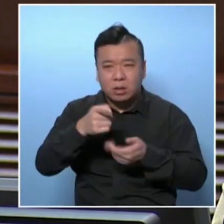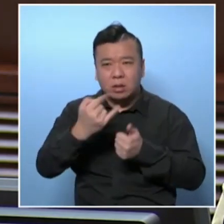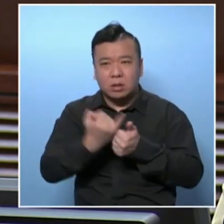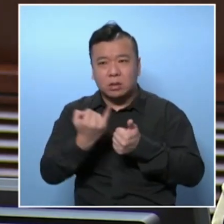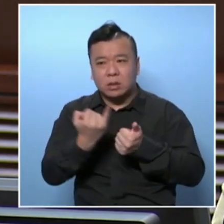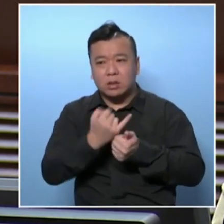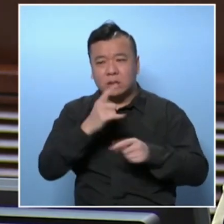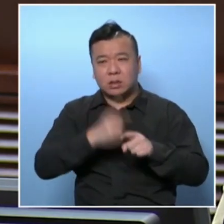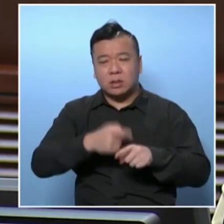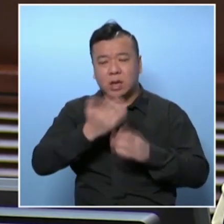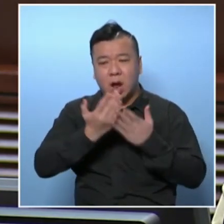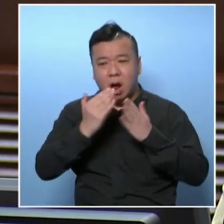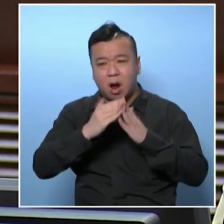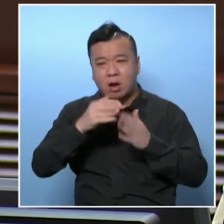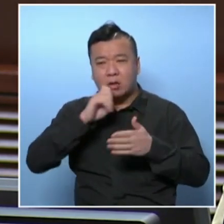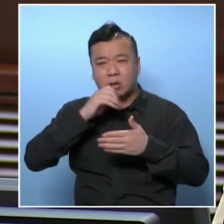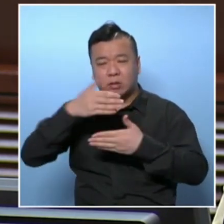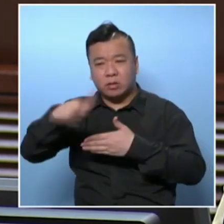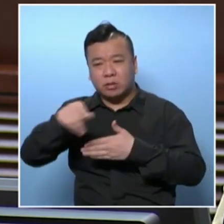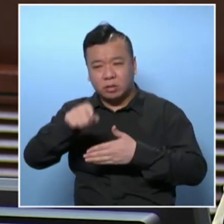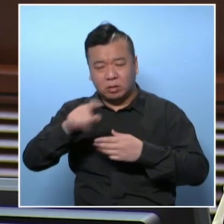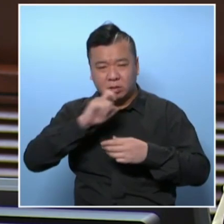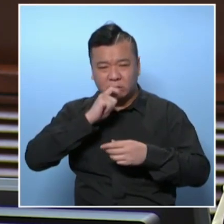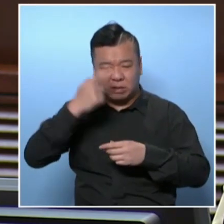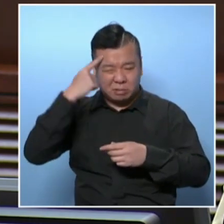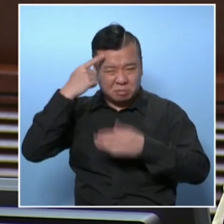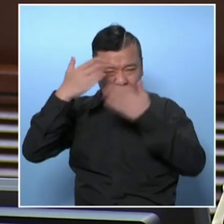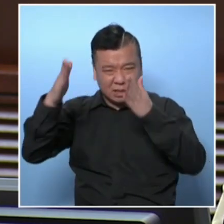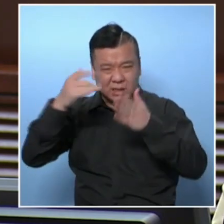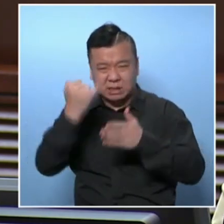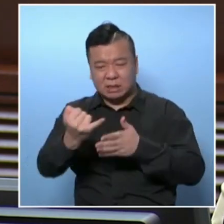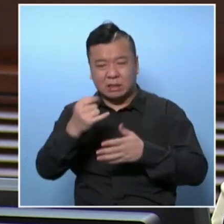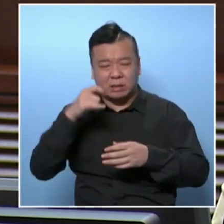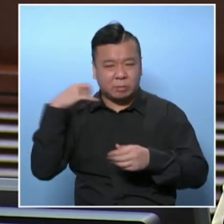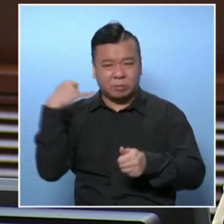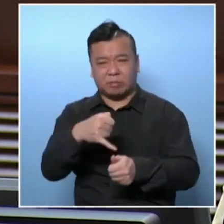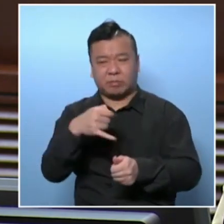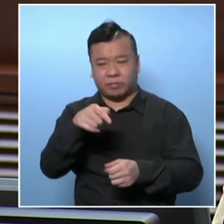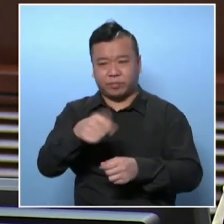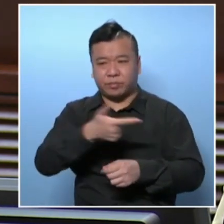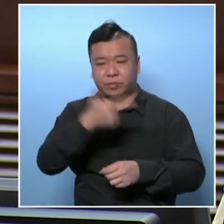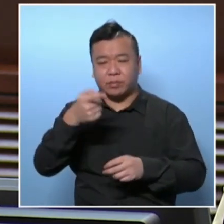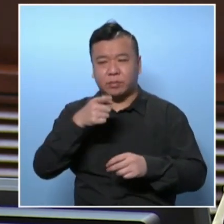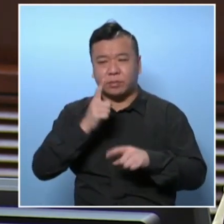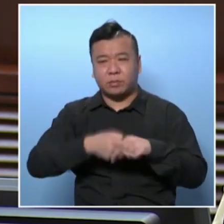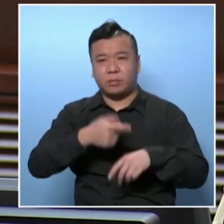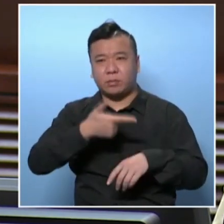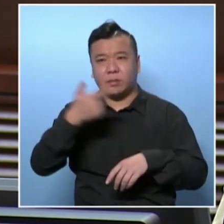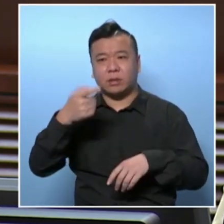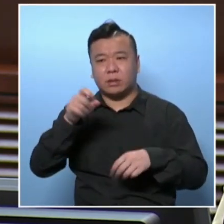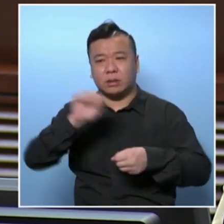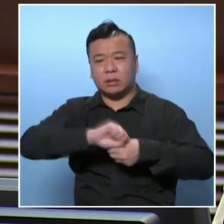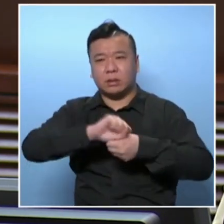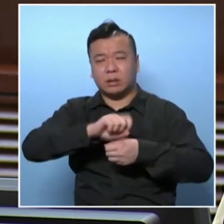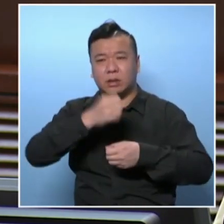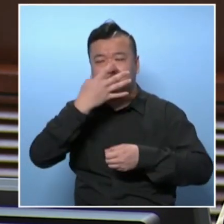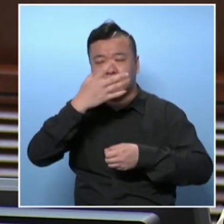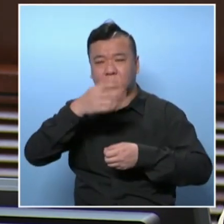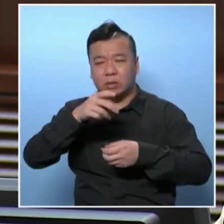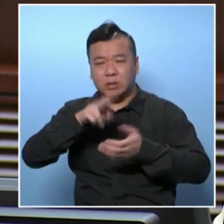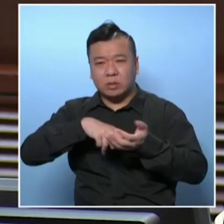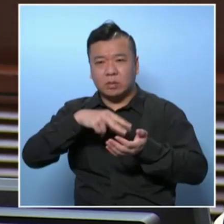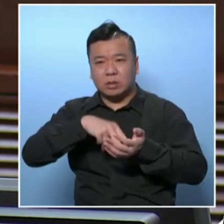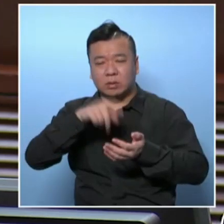生都受到校內校外各種偏激的思想的入侵，咁咧亦都有加埋呢啲港獨嘅思想